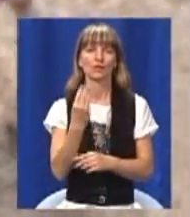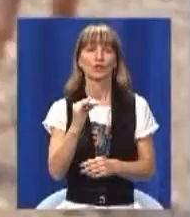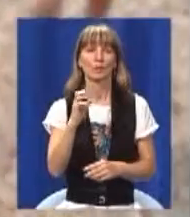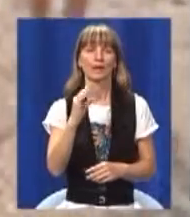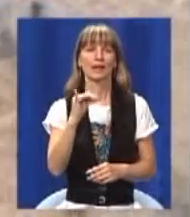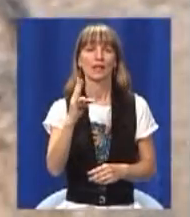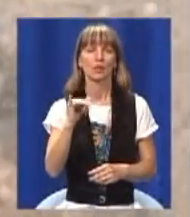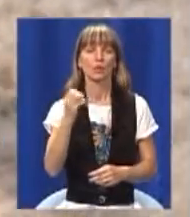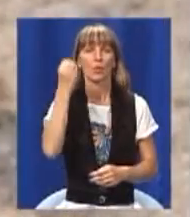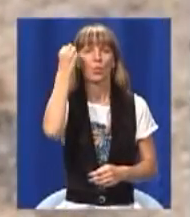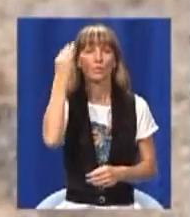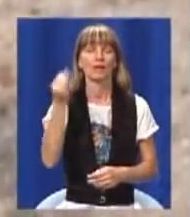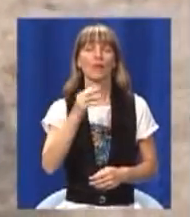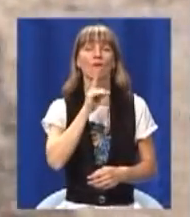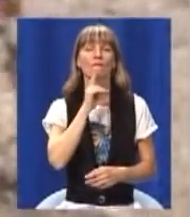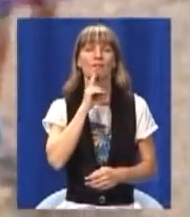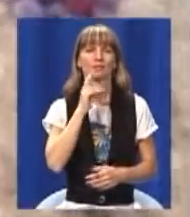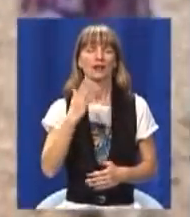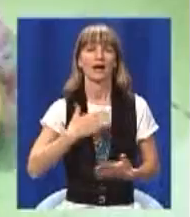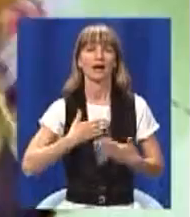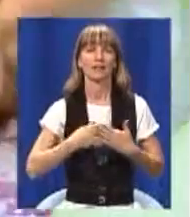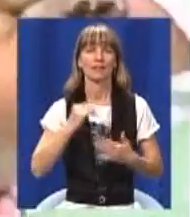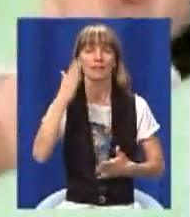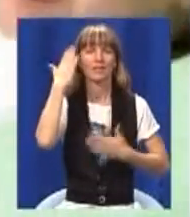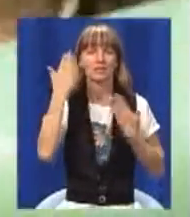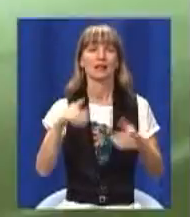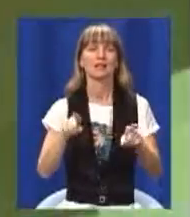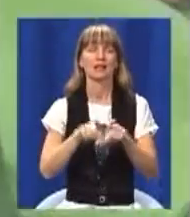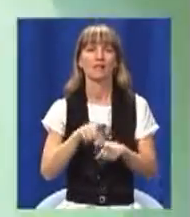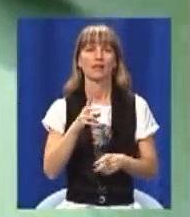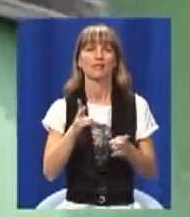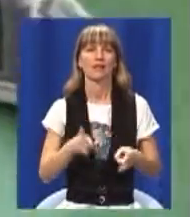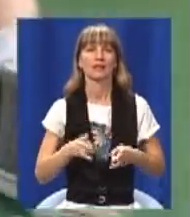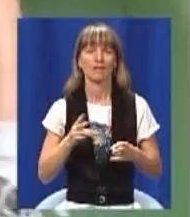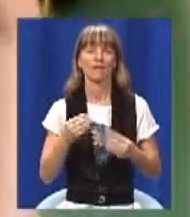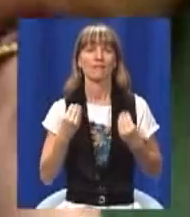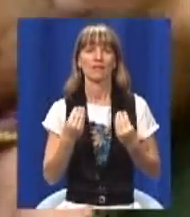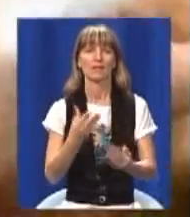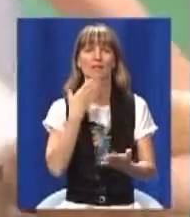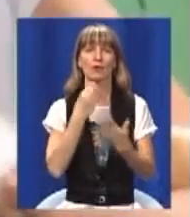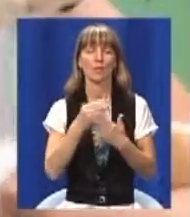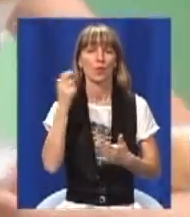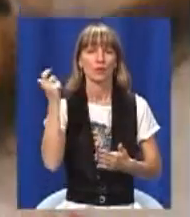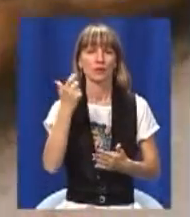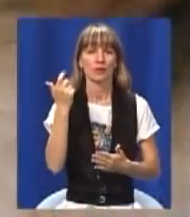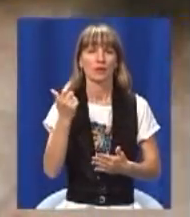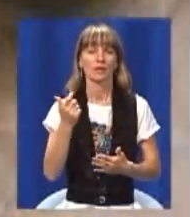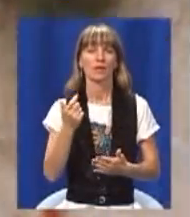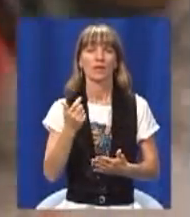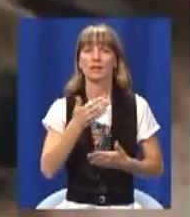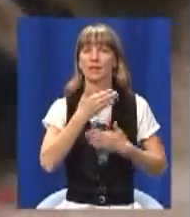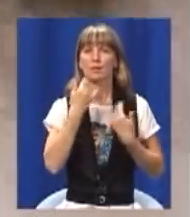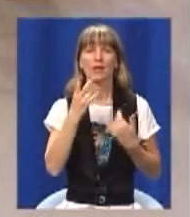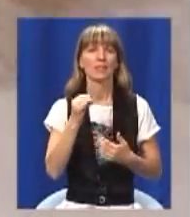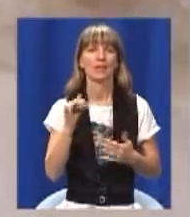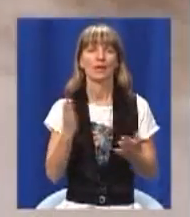– розумні, цікаві, уважні, жваві і веселі. Також вони ласкаві та віддані своєму господареві. Не мають